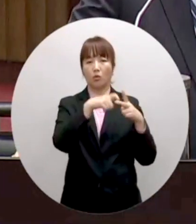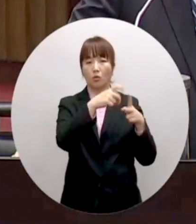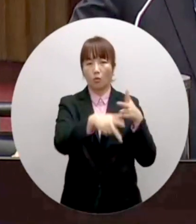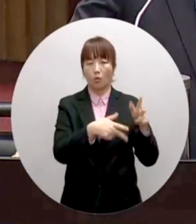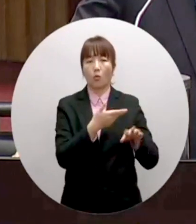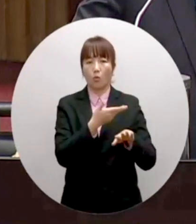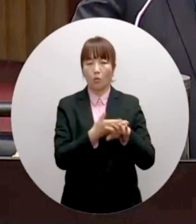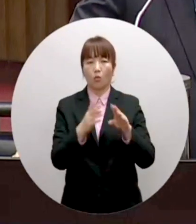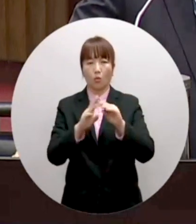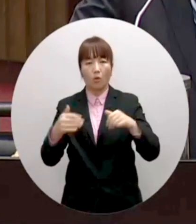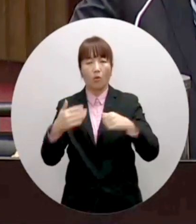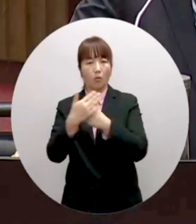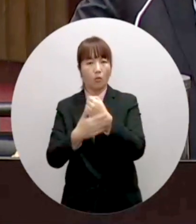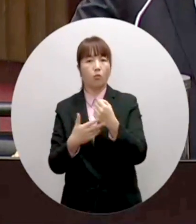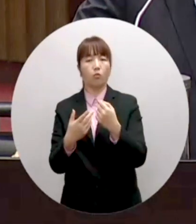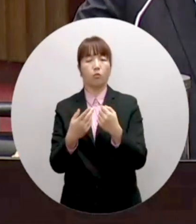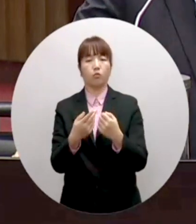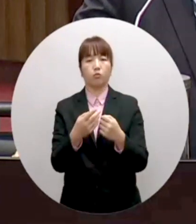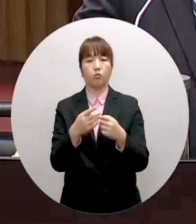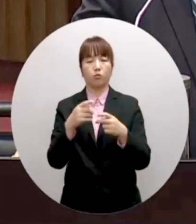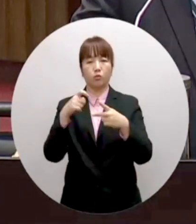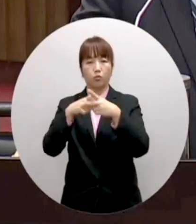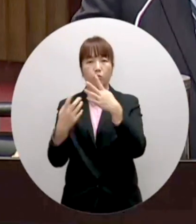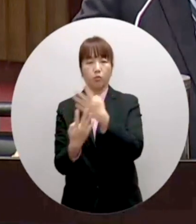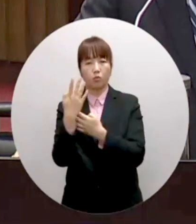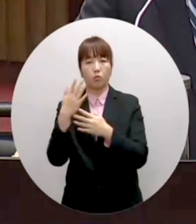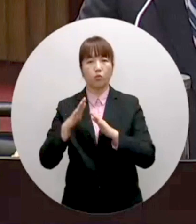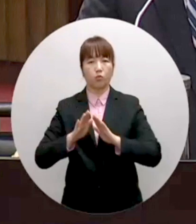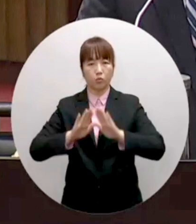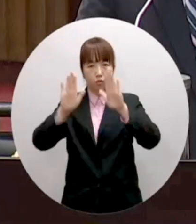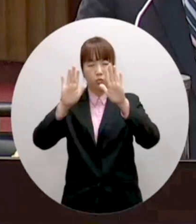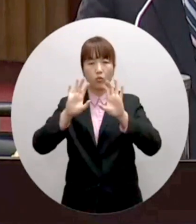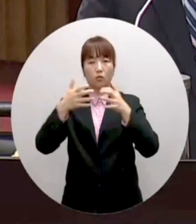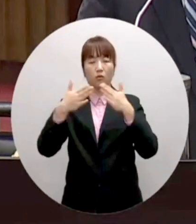作。土地保护、产业发展、